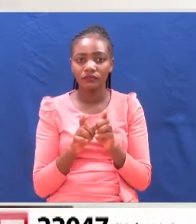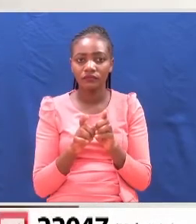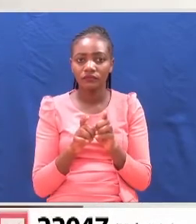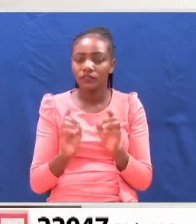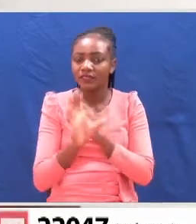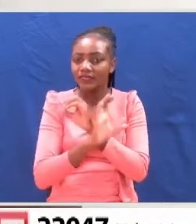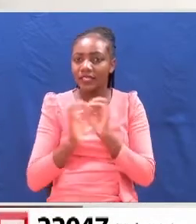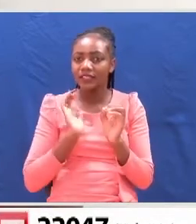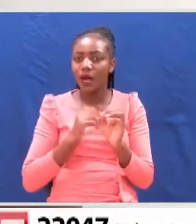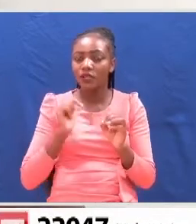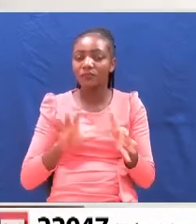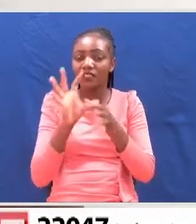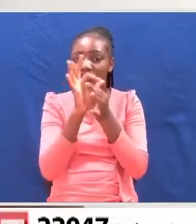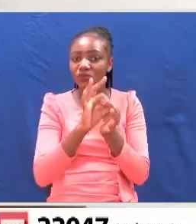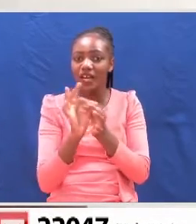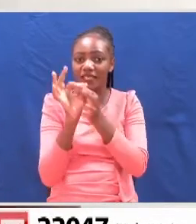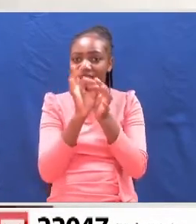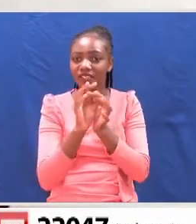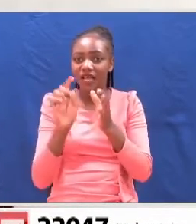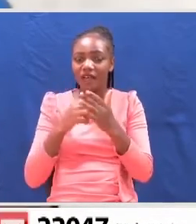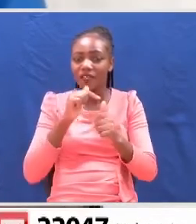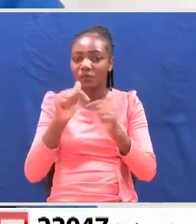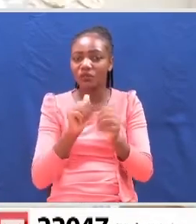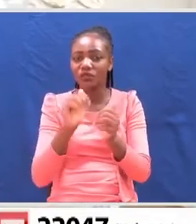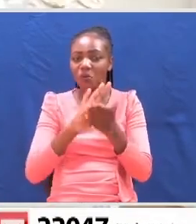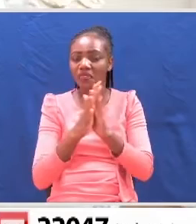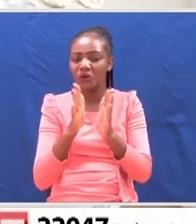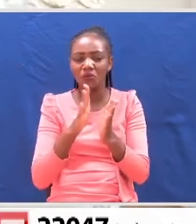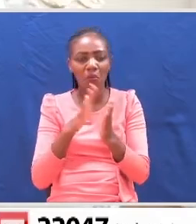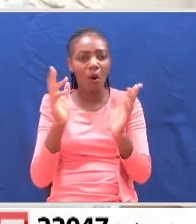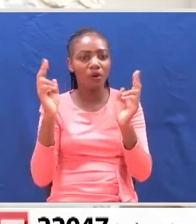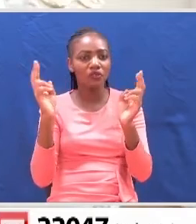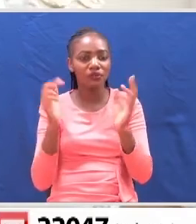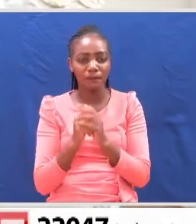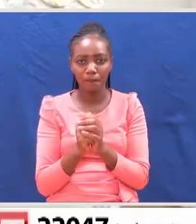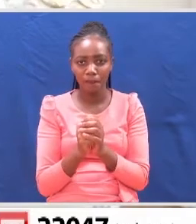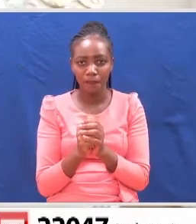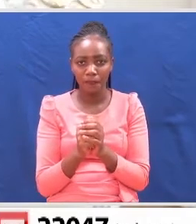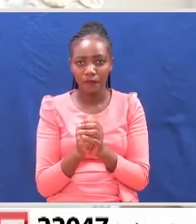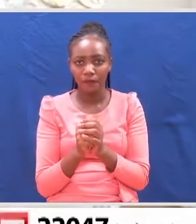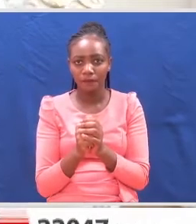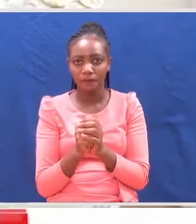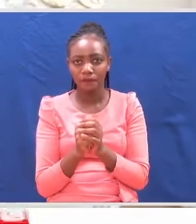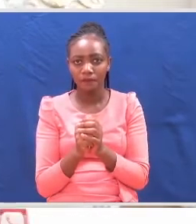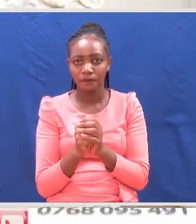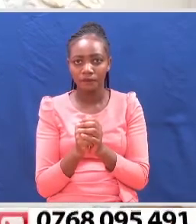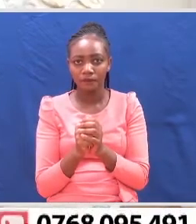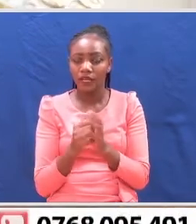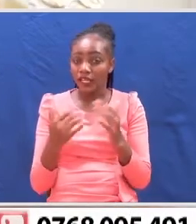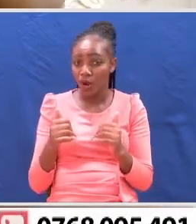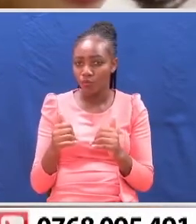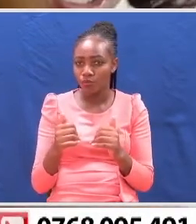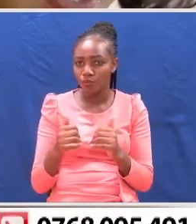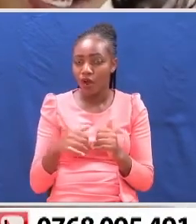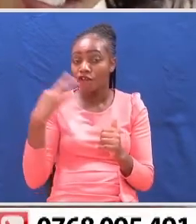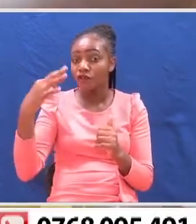hii ishikane iwe kitu kimoja, tuende mbele bila mambo mingi. Tunaelekea wakati mwingine wa kura ya maoni